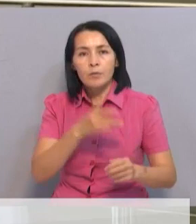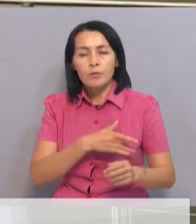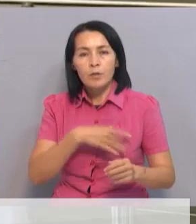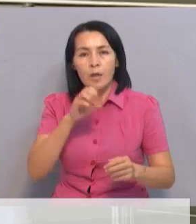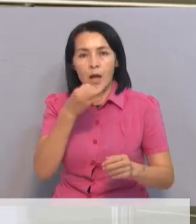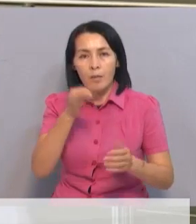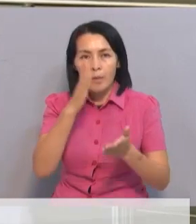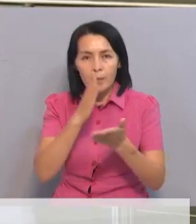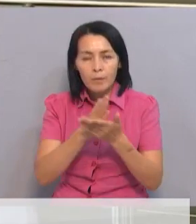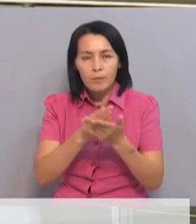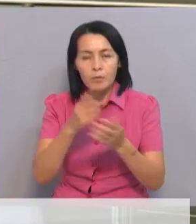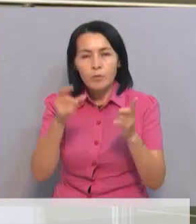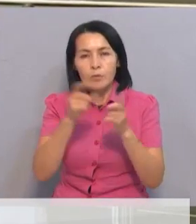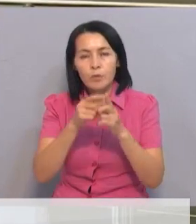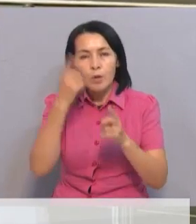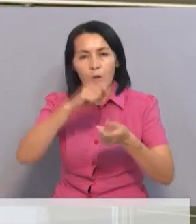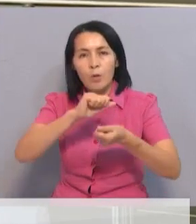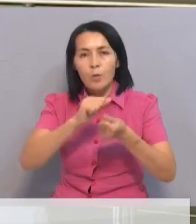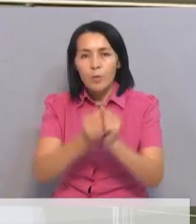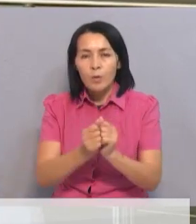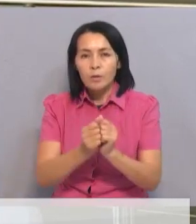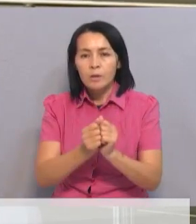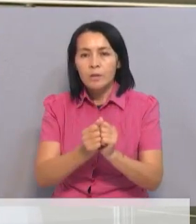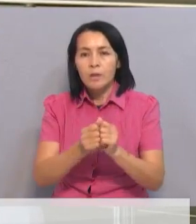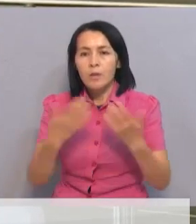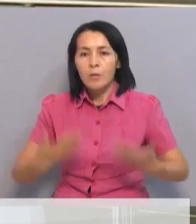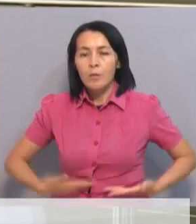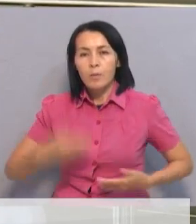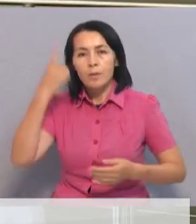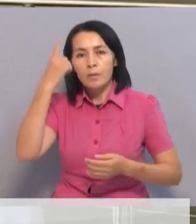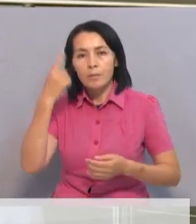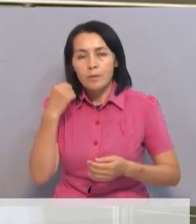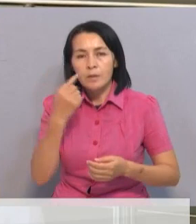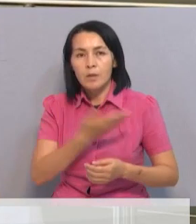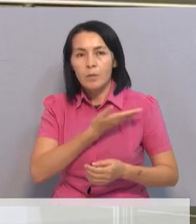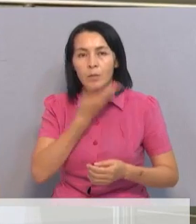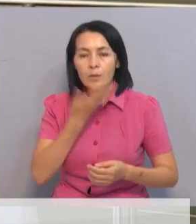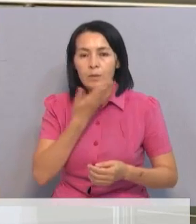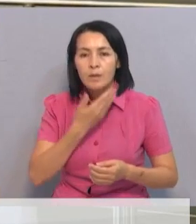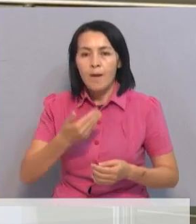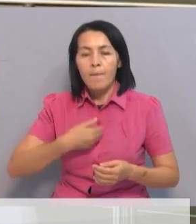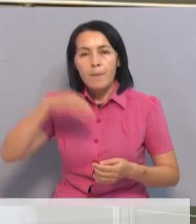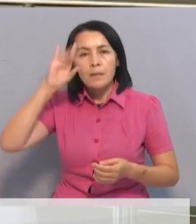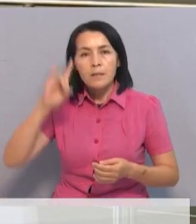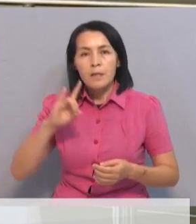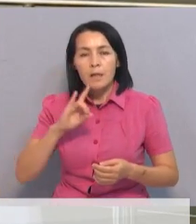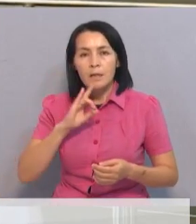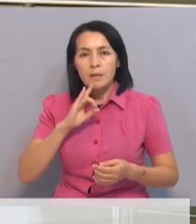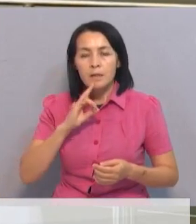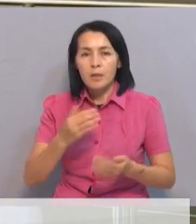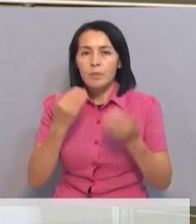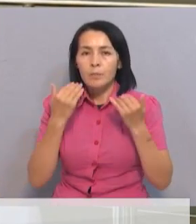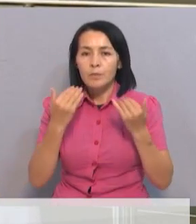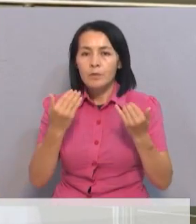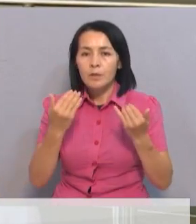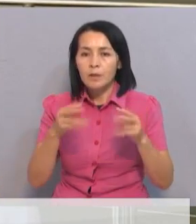болса, Абайдың ілімі болатын болса, Абайдың тереңдігі болатын болса, біздің қазақтың мұншалықты